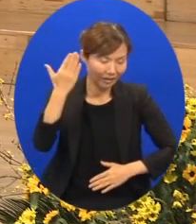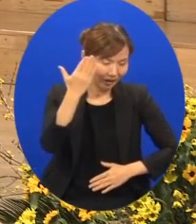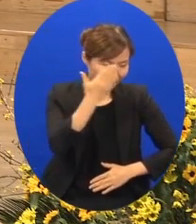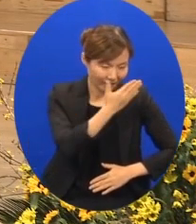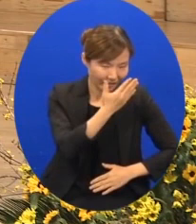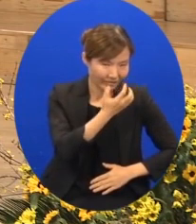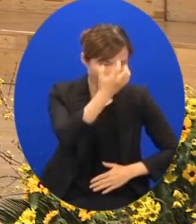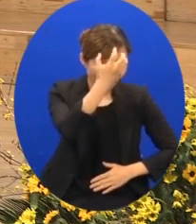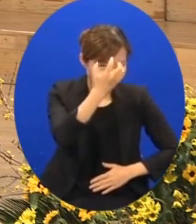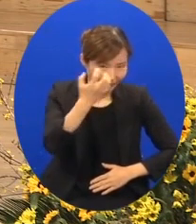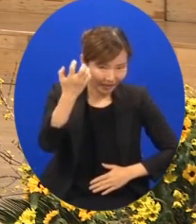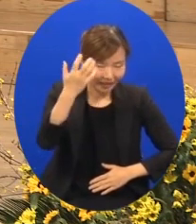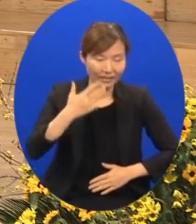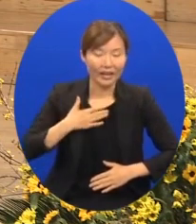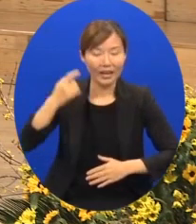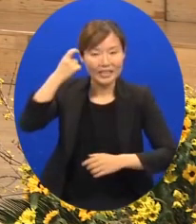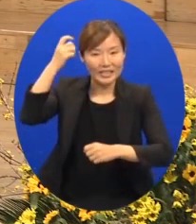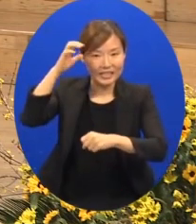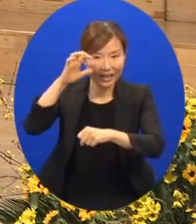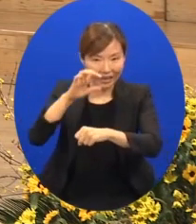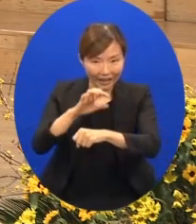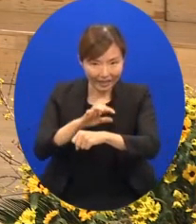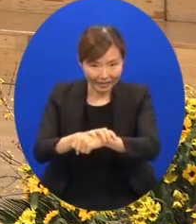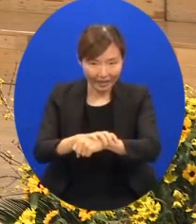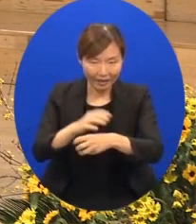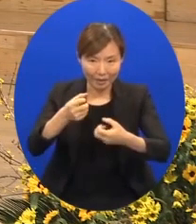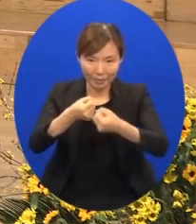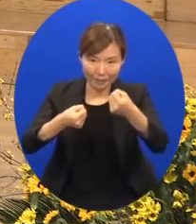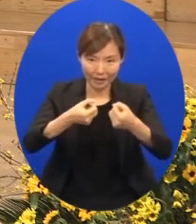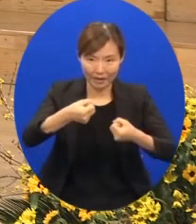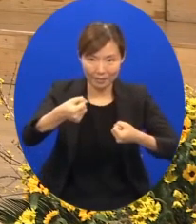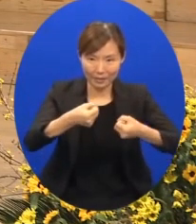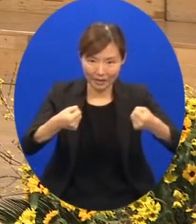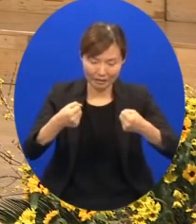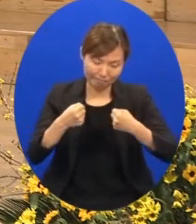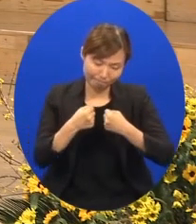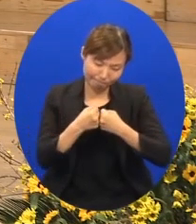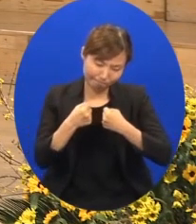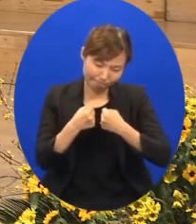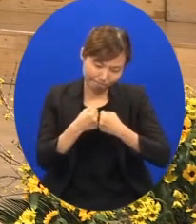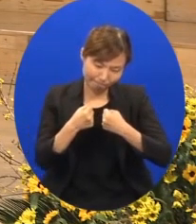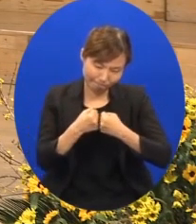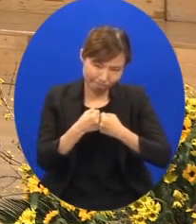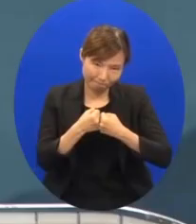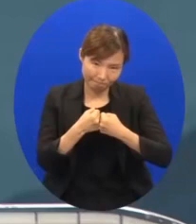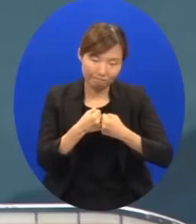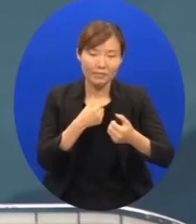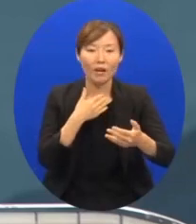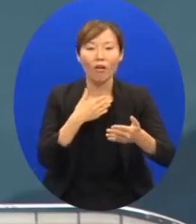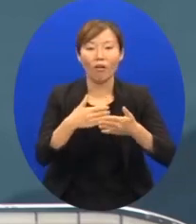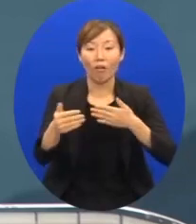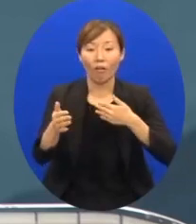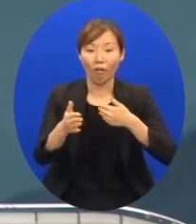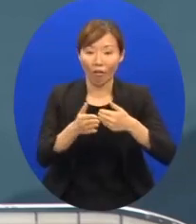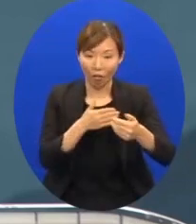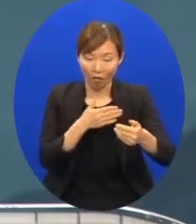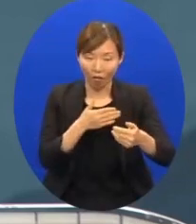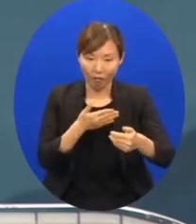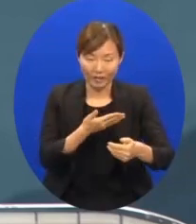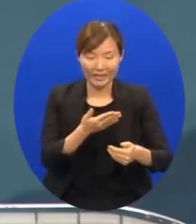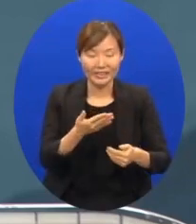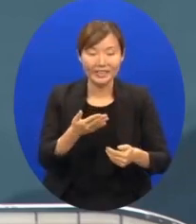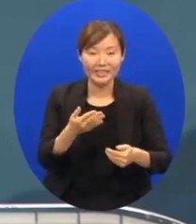내가 더 지혜롭다 그러면서 블랑 과 싸움이 벌어졌습니다 그들에게 사도